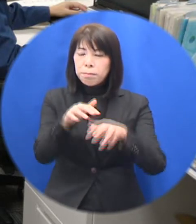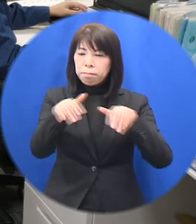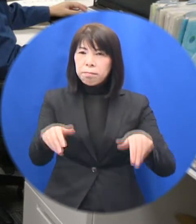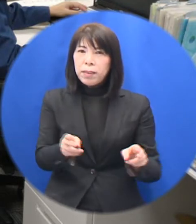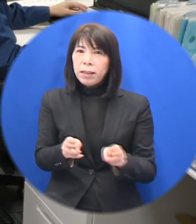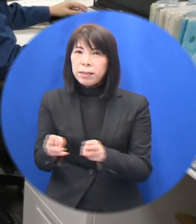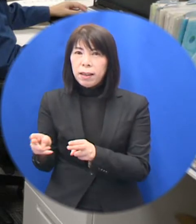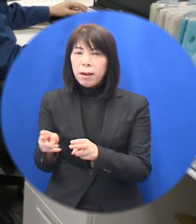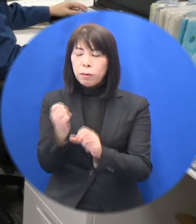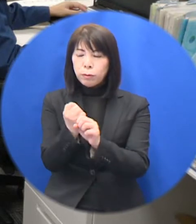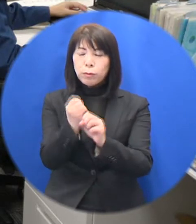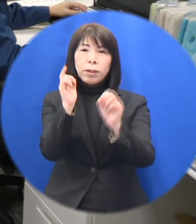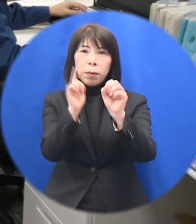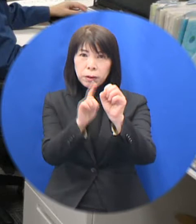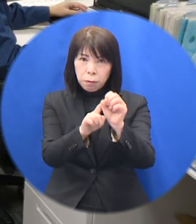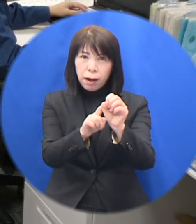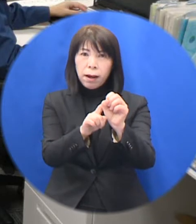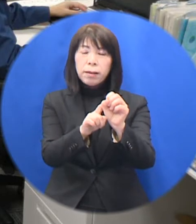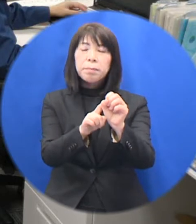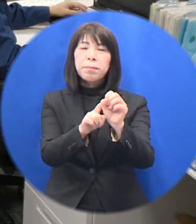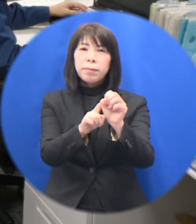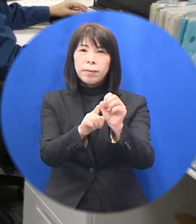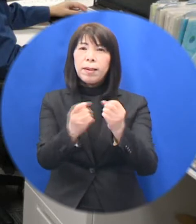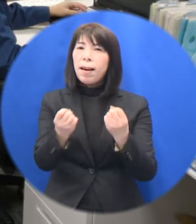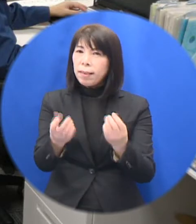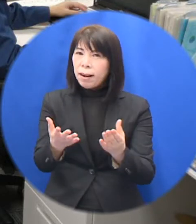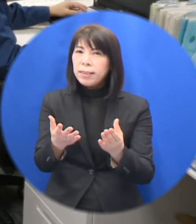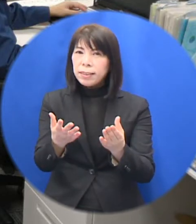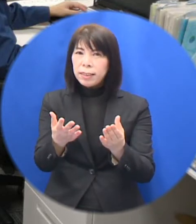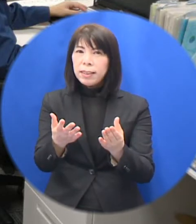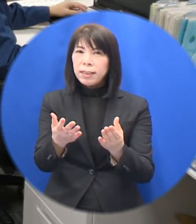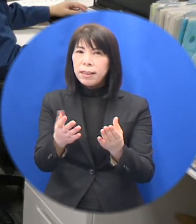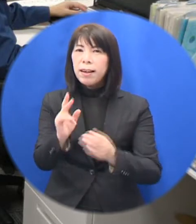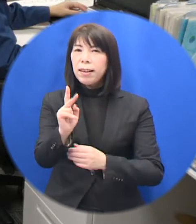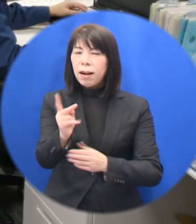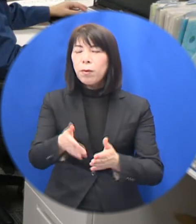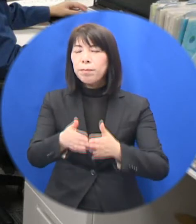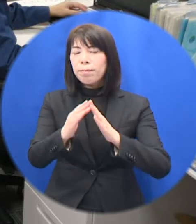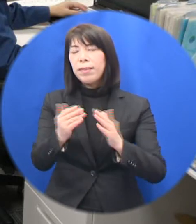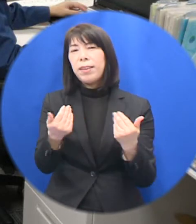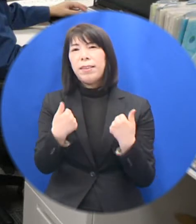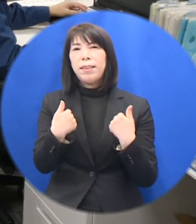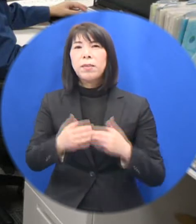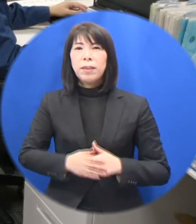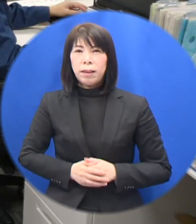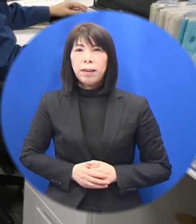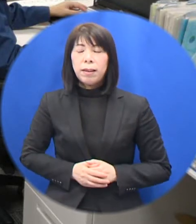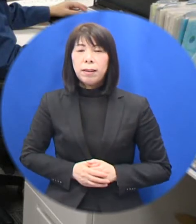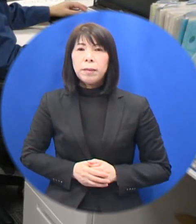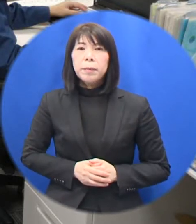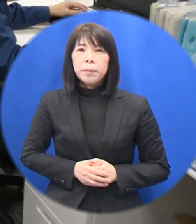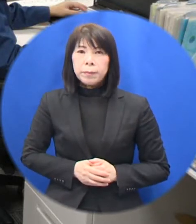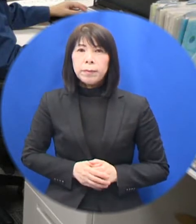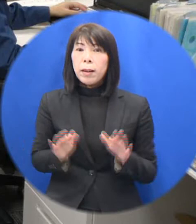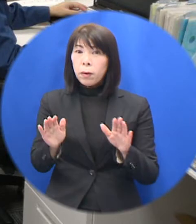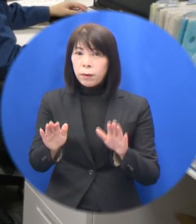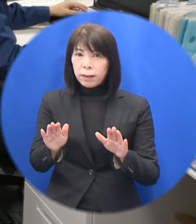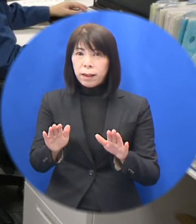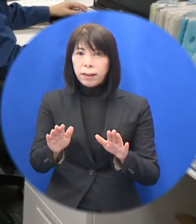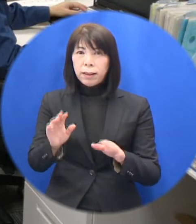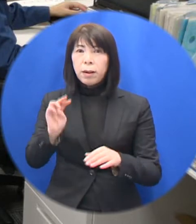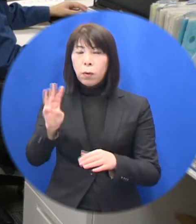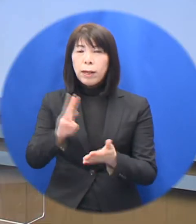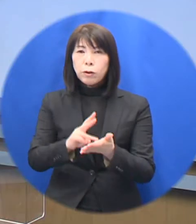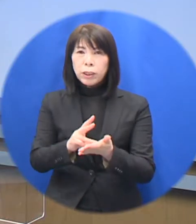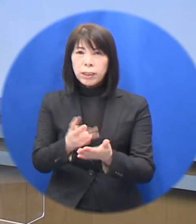ためにですね、どうしてもその新しい課が必要になったということでですね、我々としては今回ワクチン